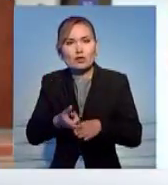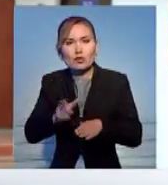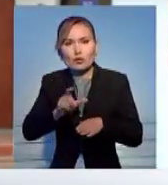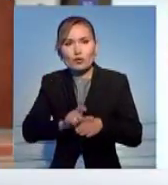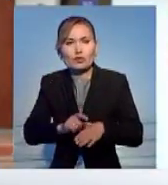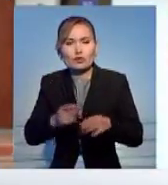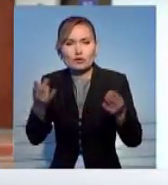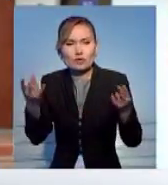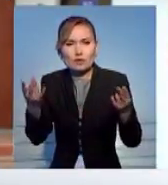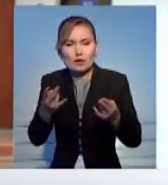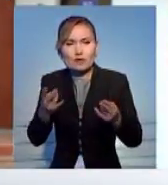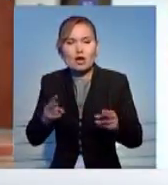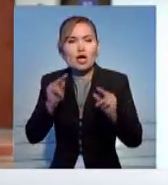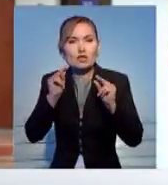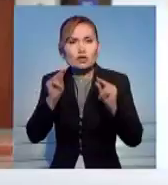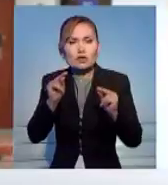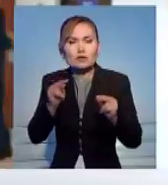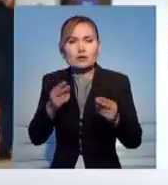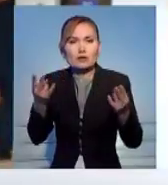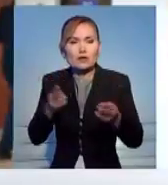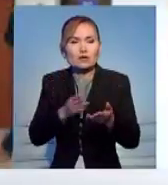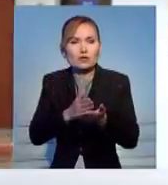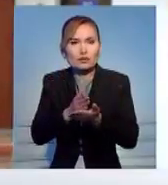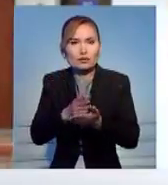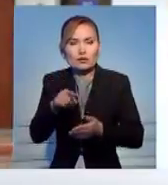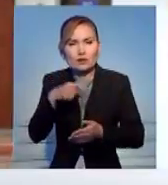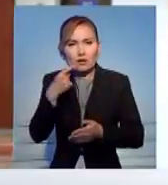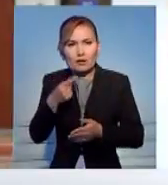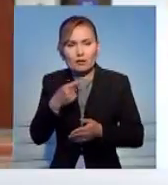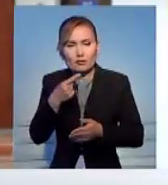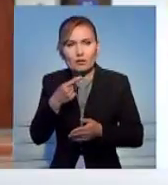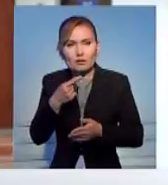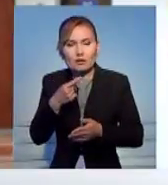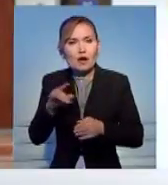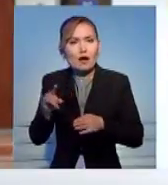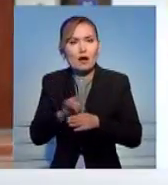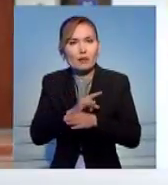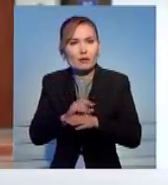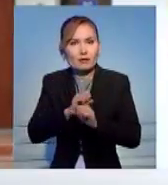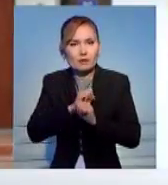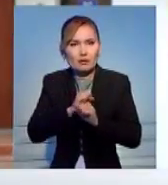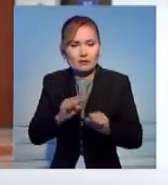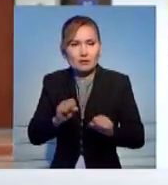өтірік айтпау. Болды. Қалған енді ондай бәрлігі